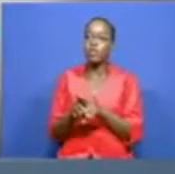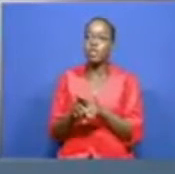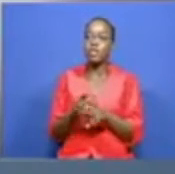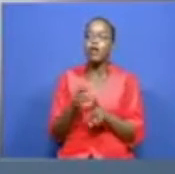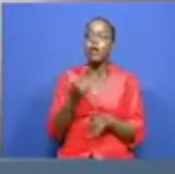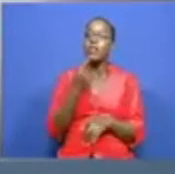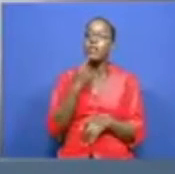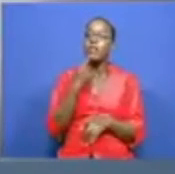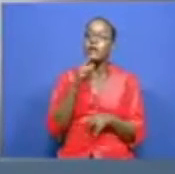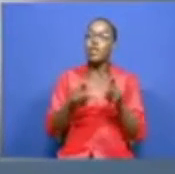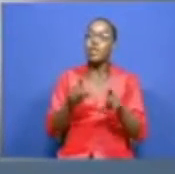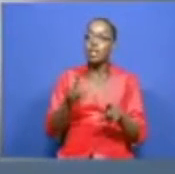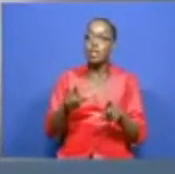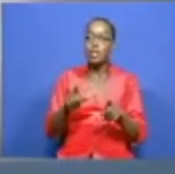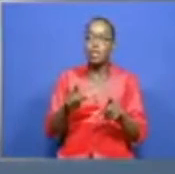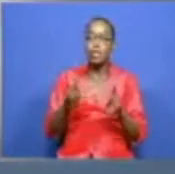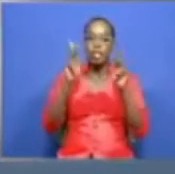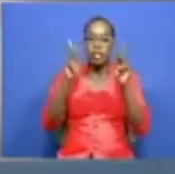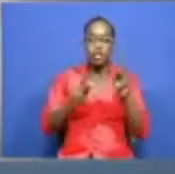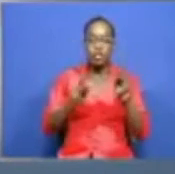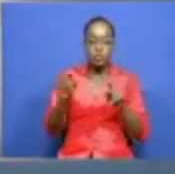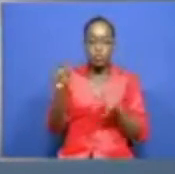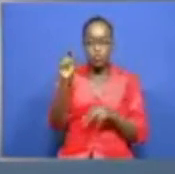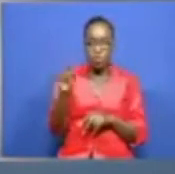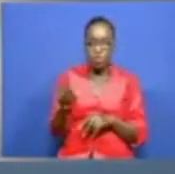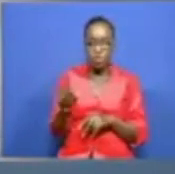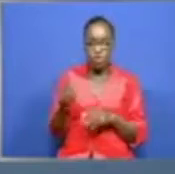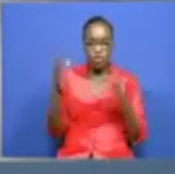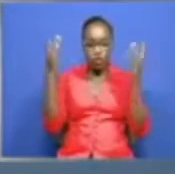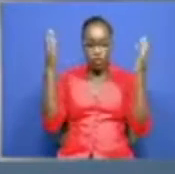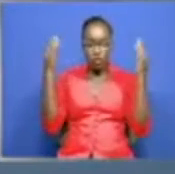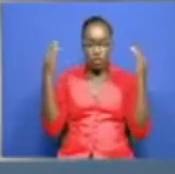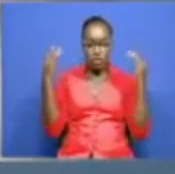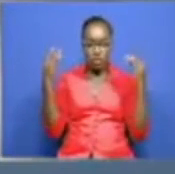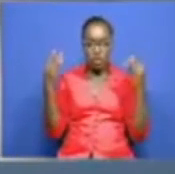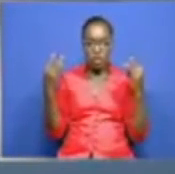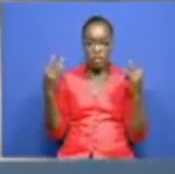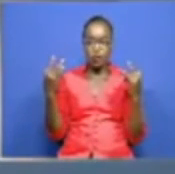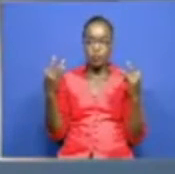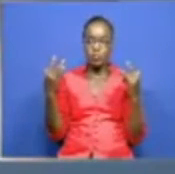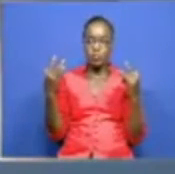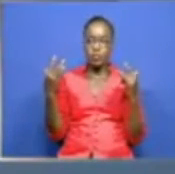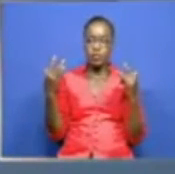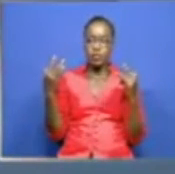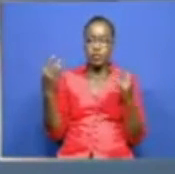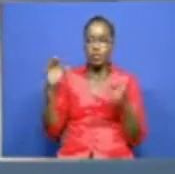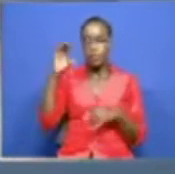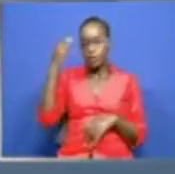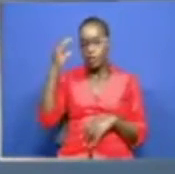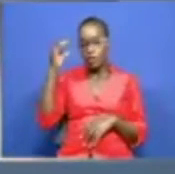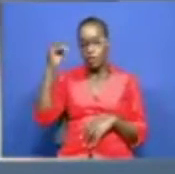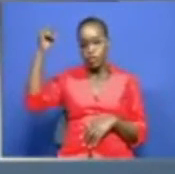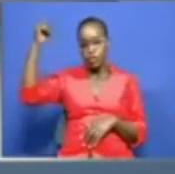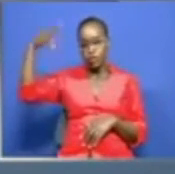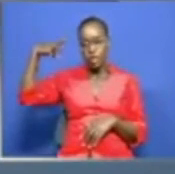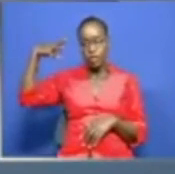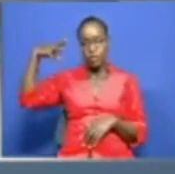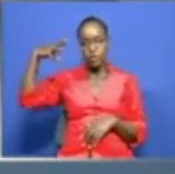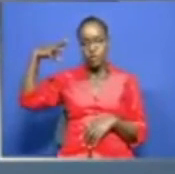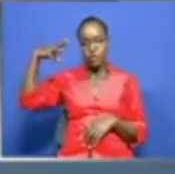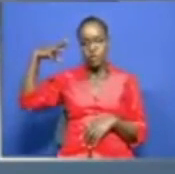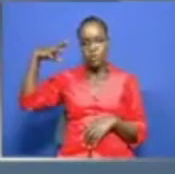Turkana. Maeneo ya Kisumu na viunga vyake kutakuwa na manyunyu ya mvua katika sehemu chache. Mwambao wa pwani kutendelea kuwa na vipindi vya